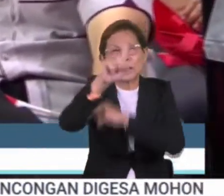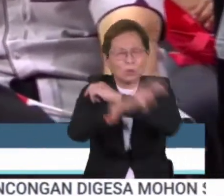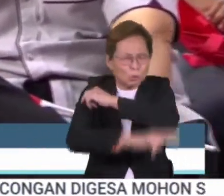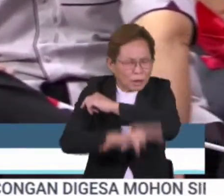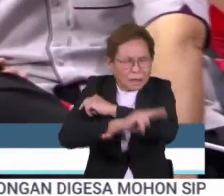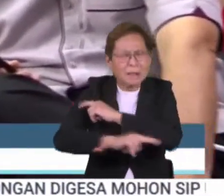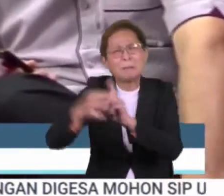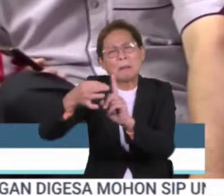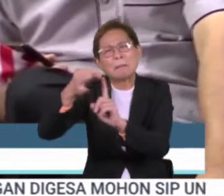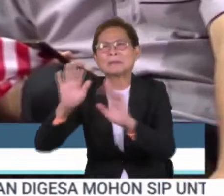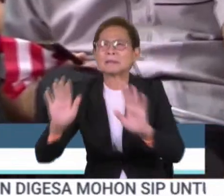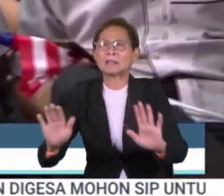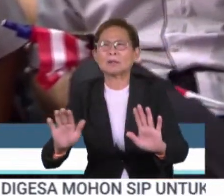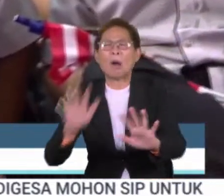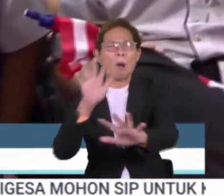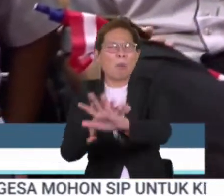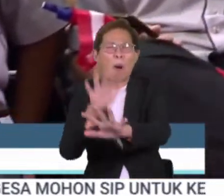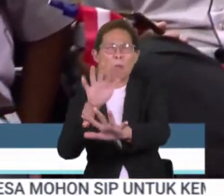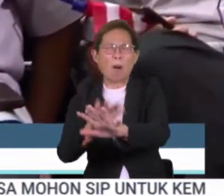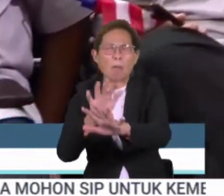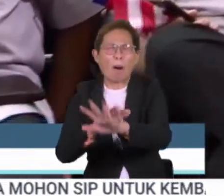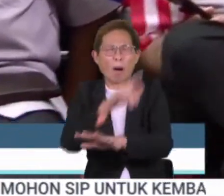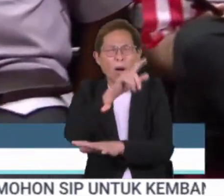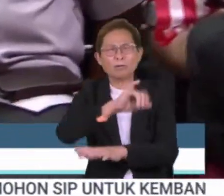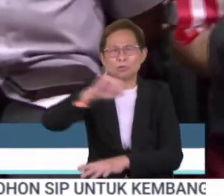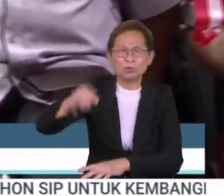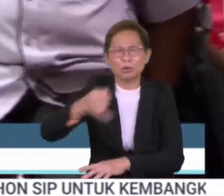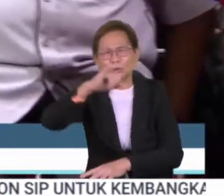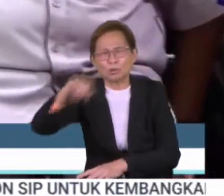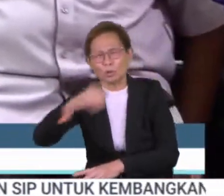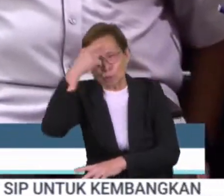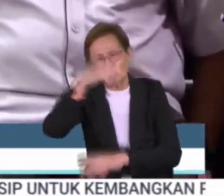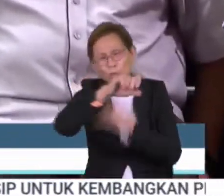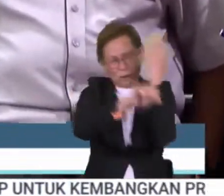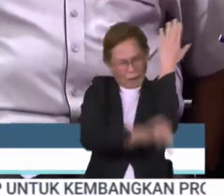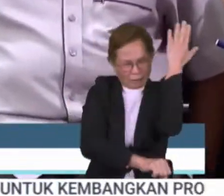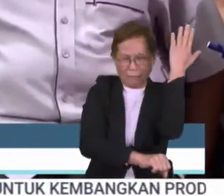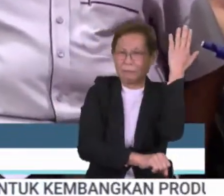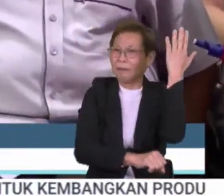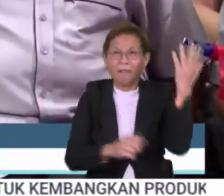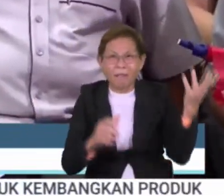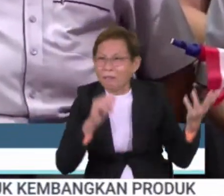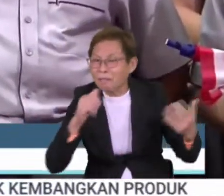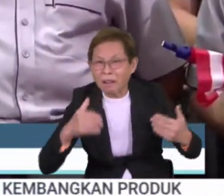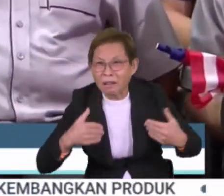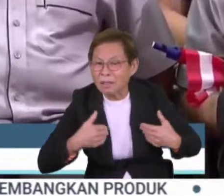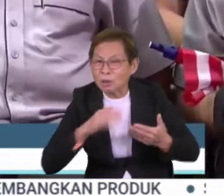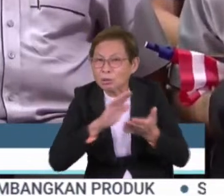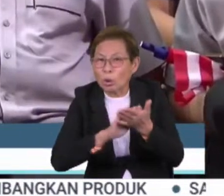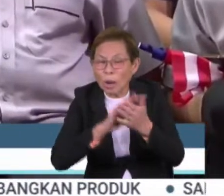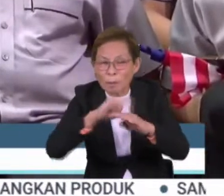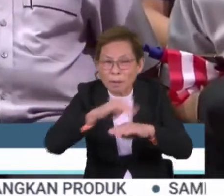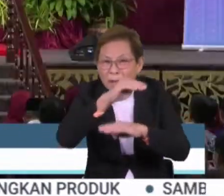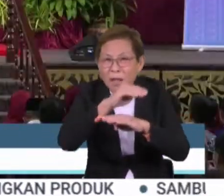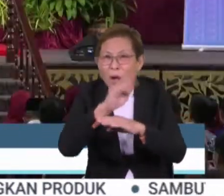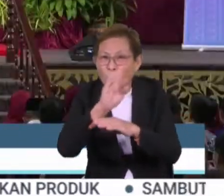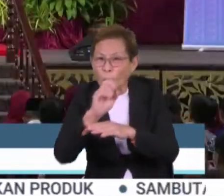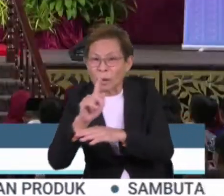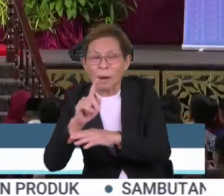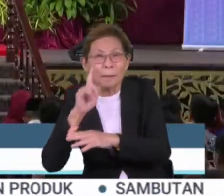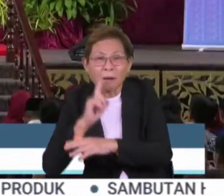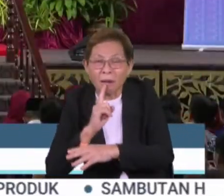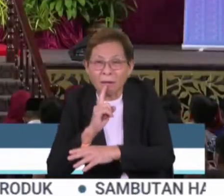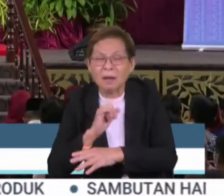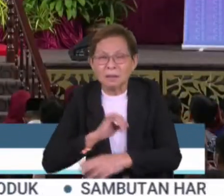negeri. Ratusan ribu penduduk, jutaan untuk selatan. Takkan tidak ada umpamanya. Ya, jadi saya